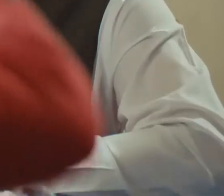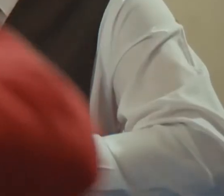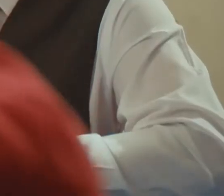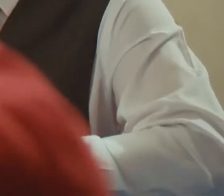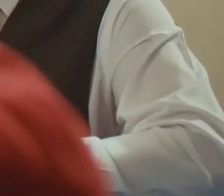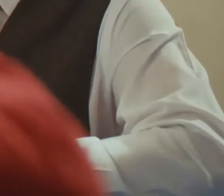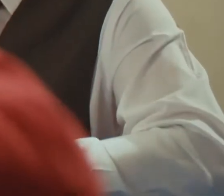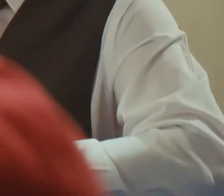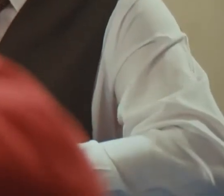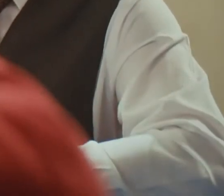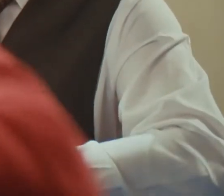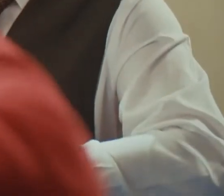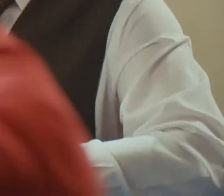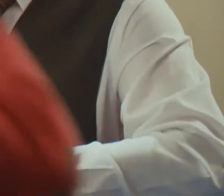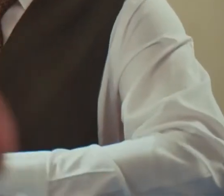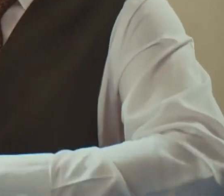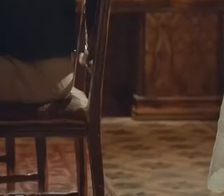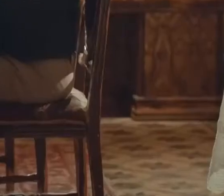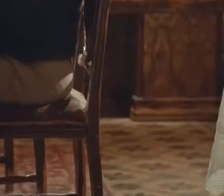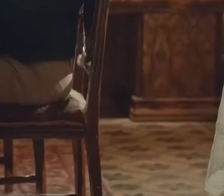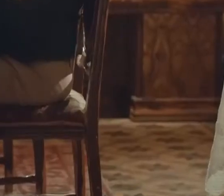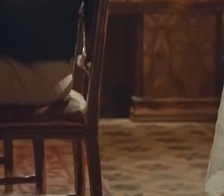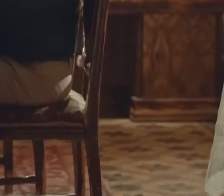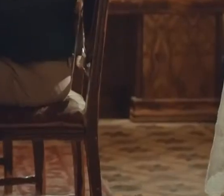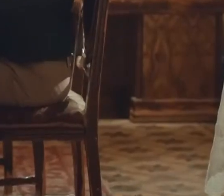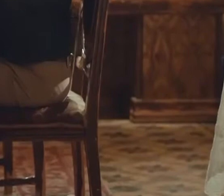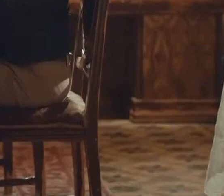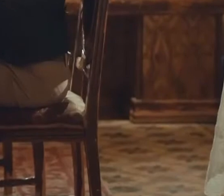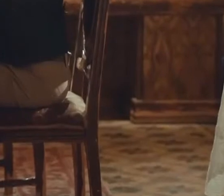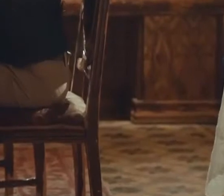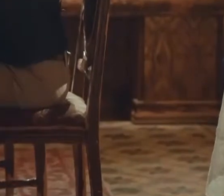Cahit'te. Yemeği sevip sevmediğini izliyor. Cahit iştahla yiyor pilavı.